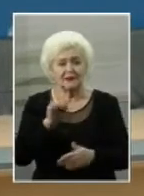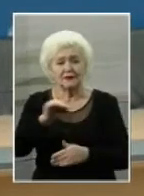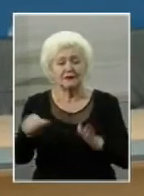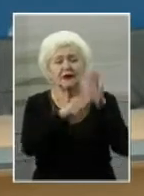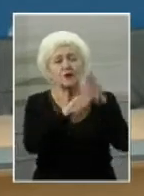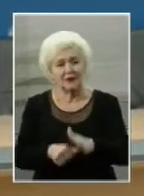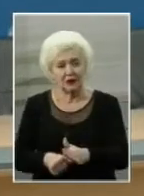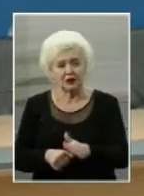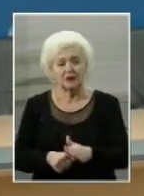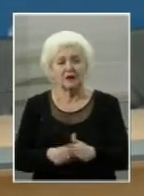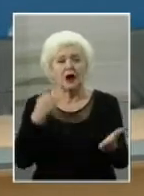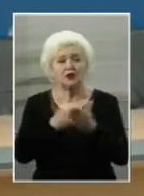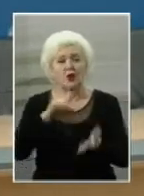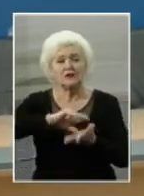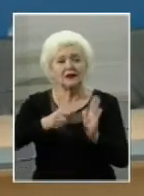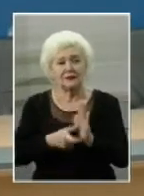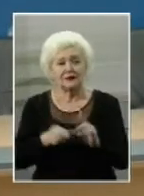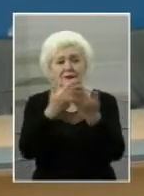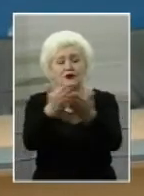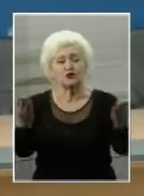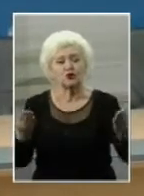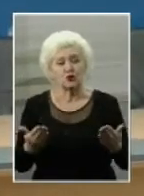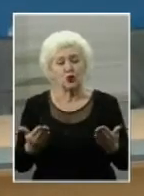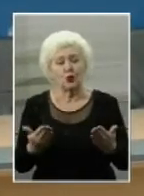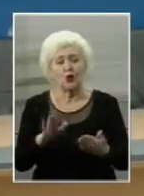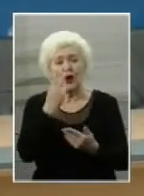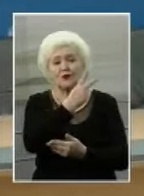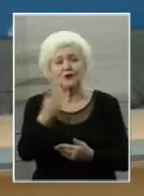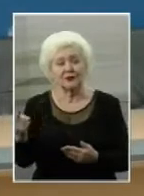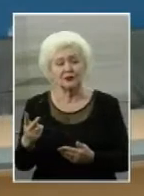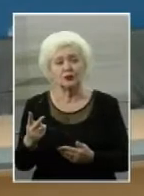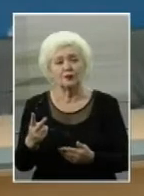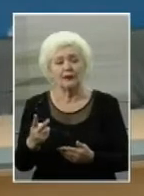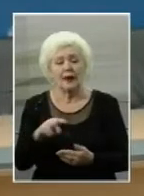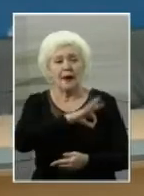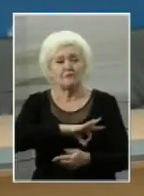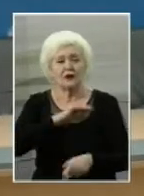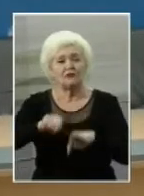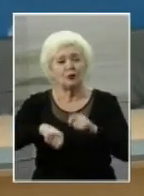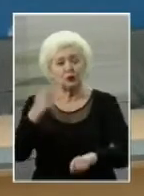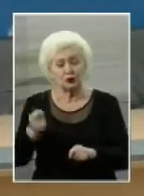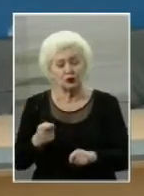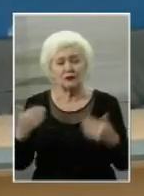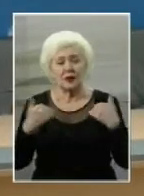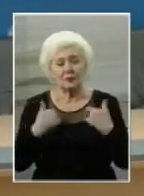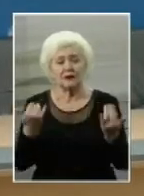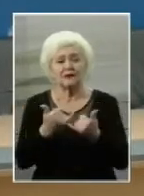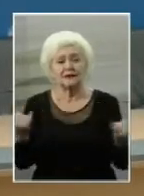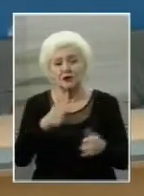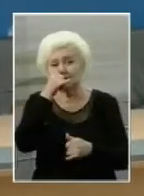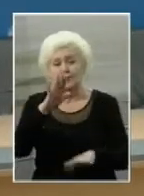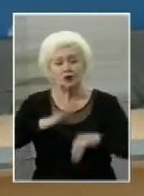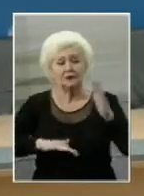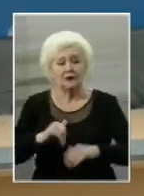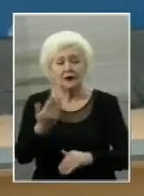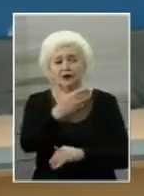приниження. Щодо кваліфікації цього виду правопорушення, ми його зараз не можемо